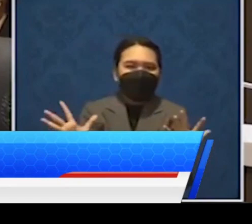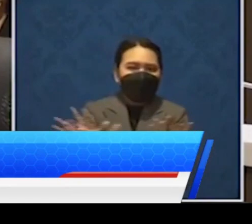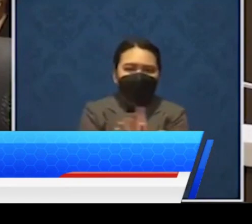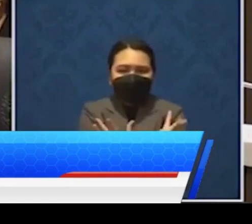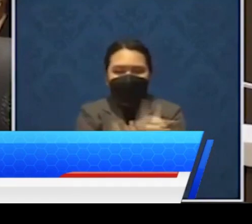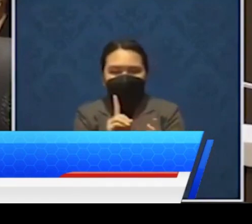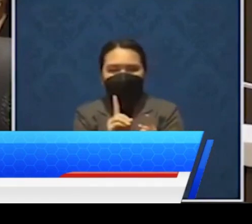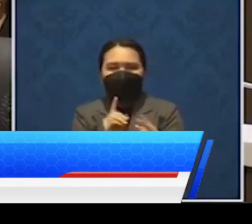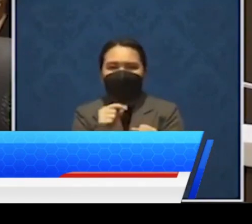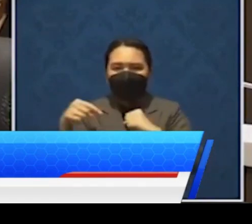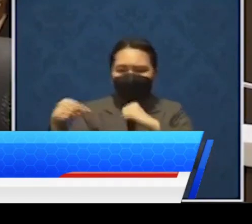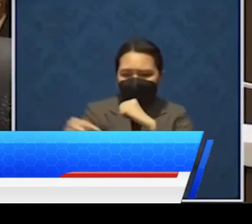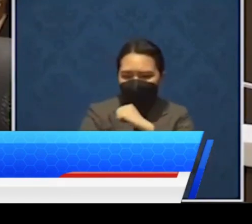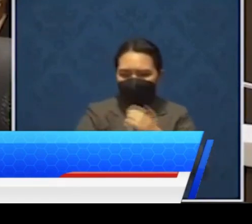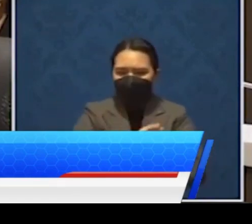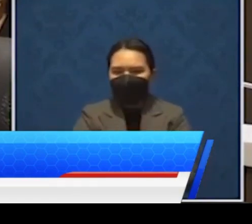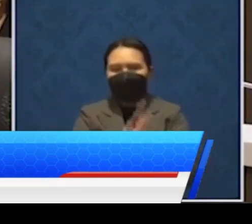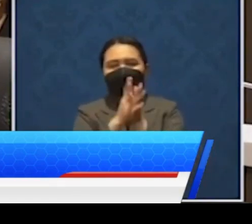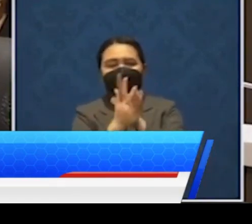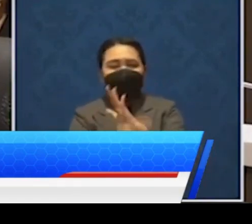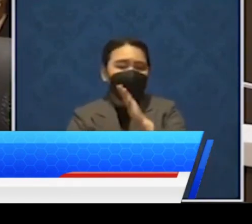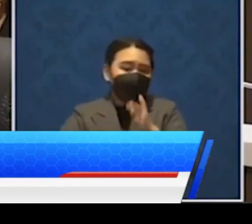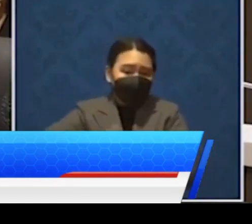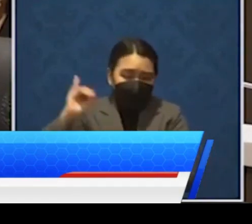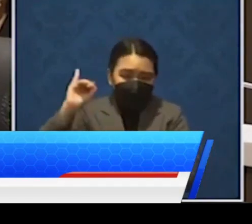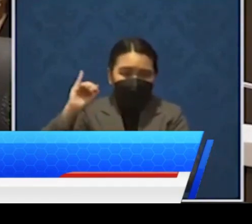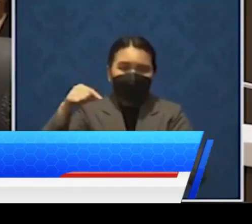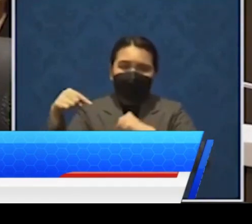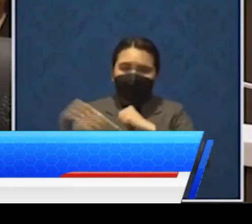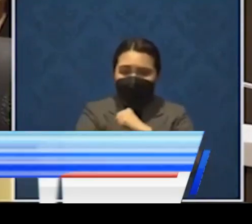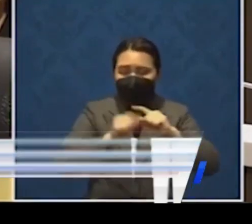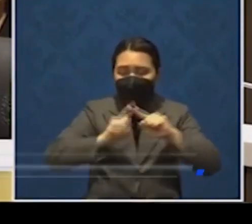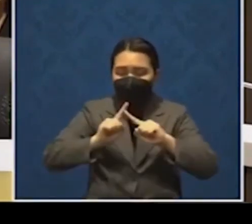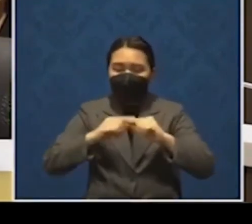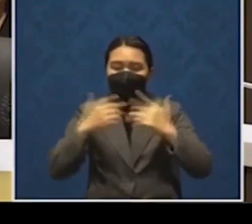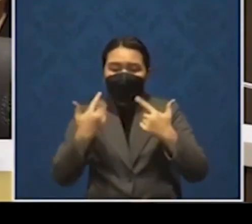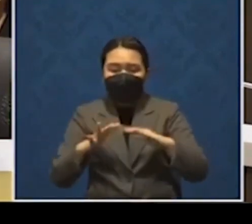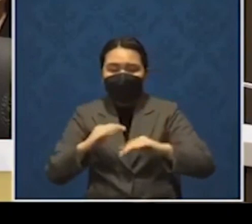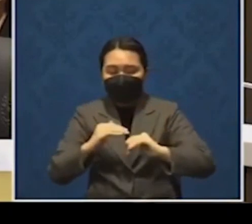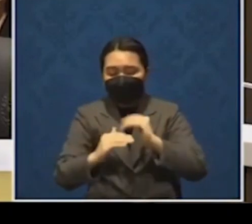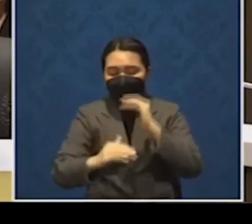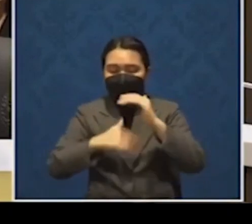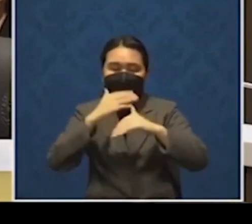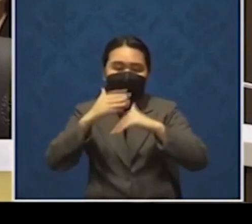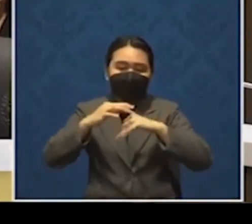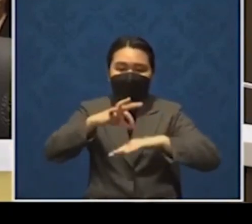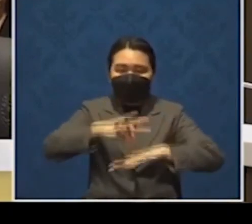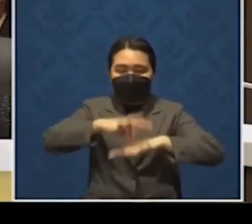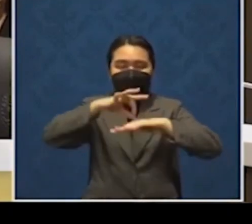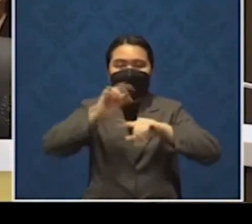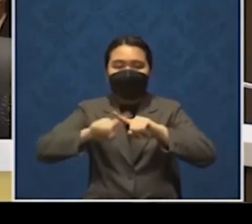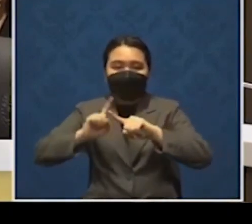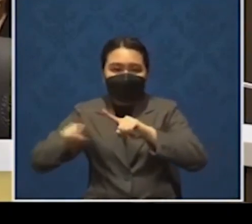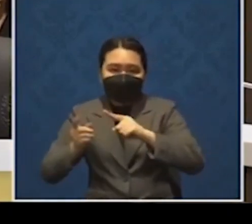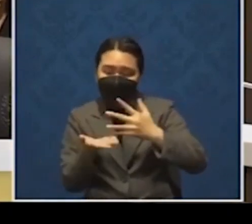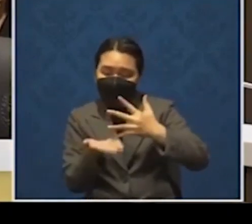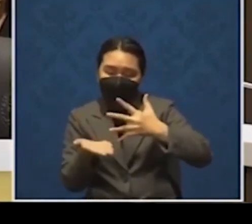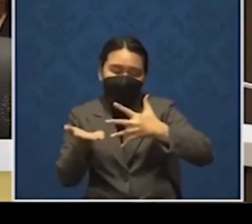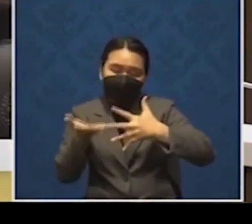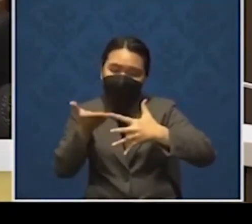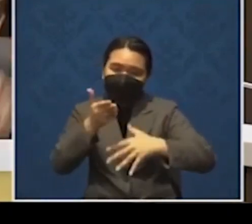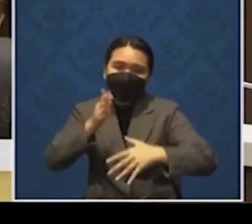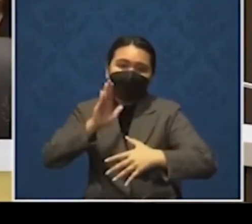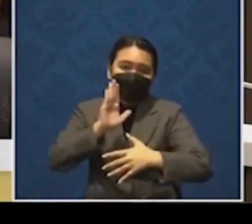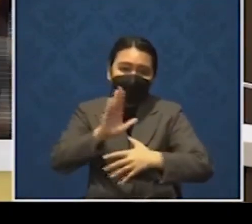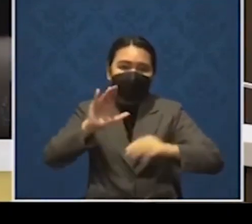ลพ้นผิดวัฒนธรรมทุจริตแล้วได้ดิบดีให้แผ่ไพศาลไปทั่วทั้งระบบราชการไม่ใช่แค่ต